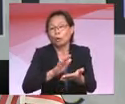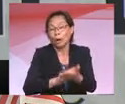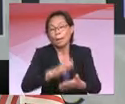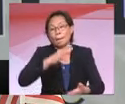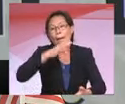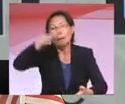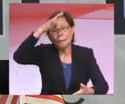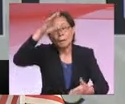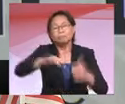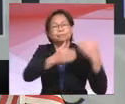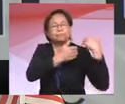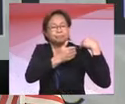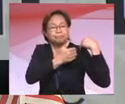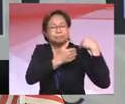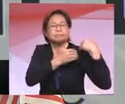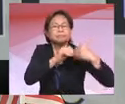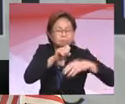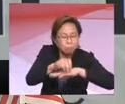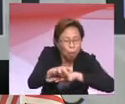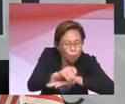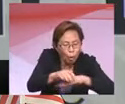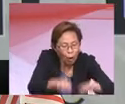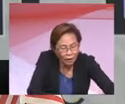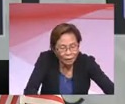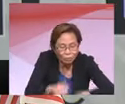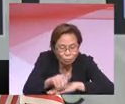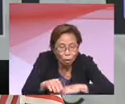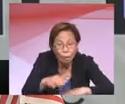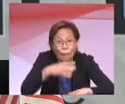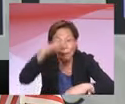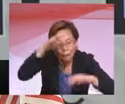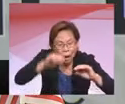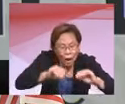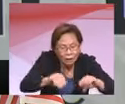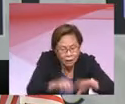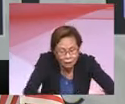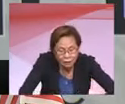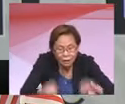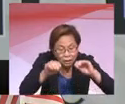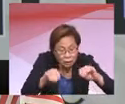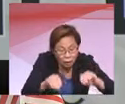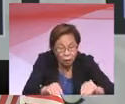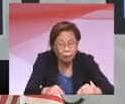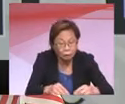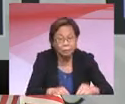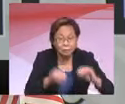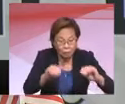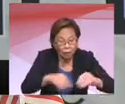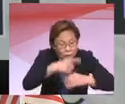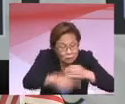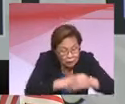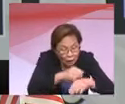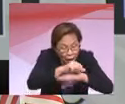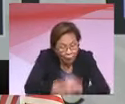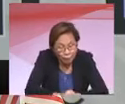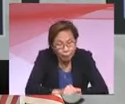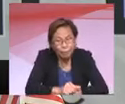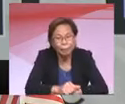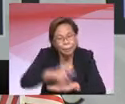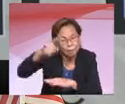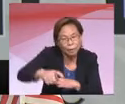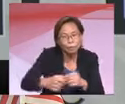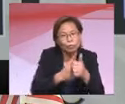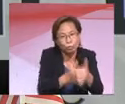memainkan peranan penting menasihati dan mendidik anak-anak mereka yang masih bersekolah tentang amalan-amalan yang